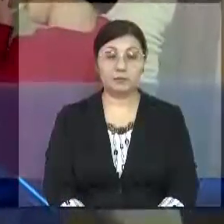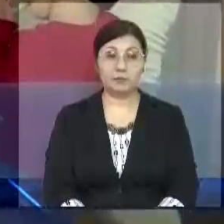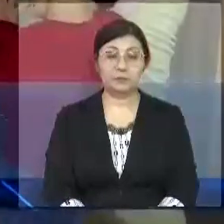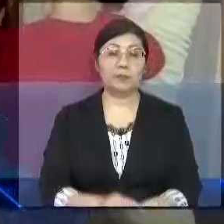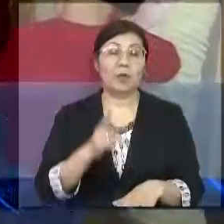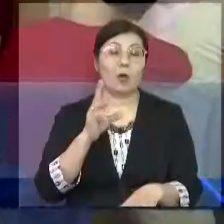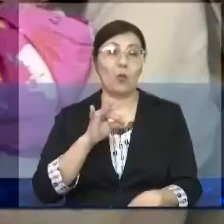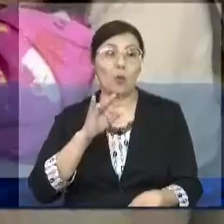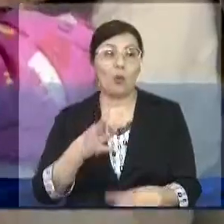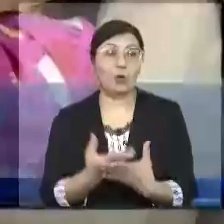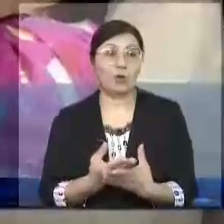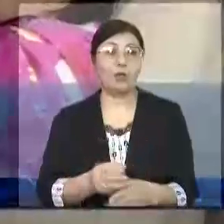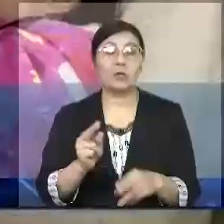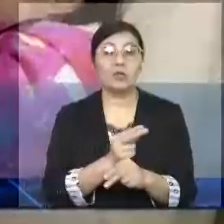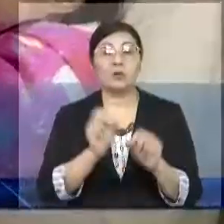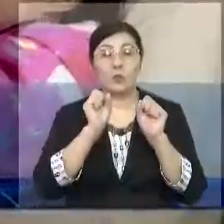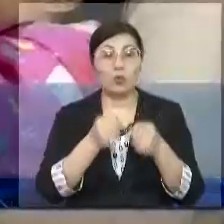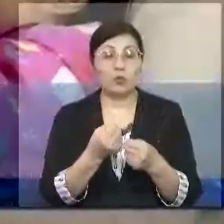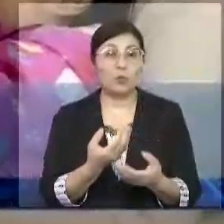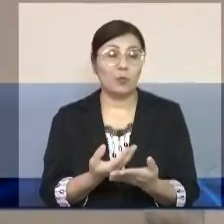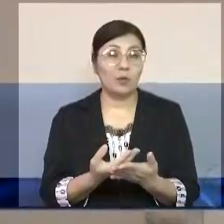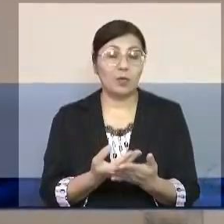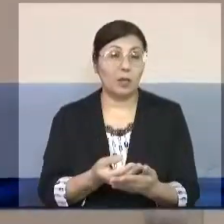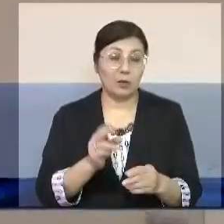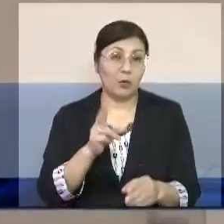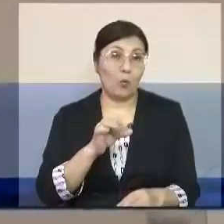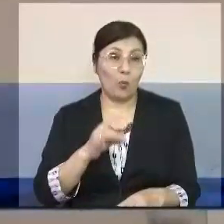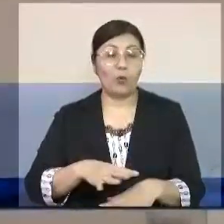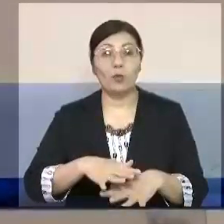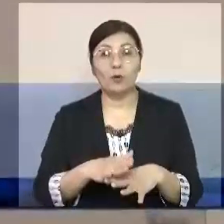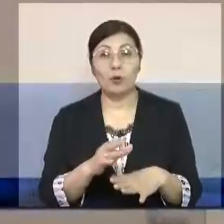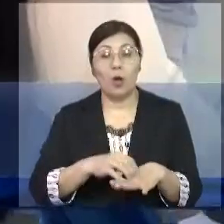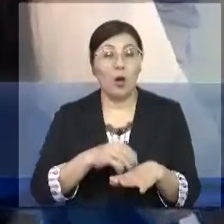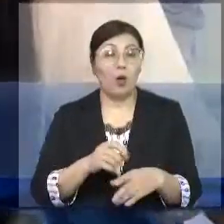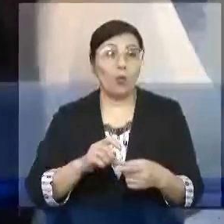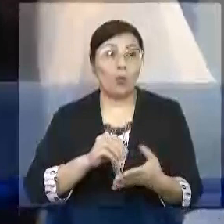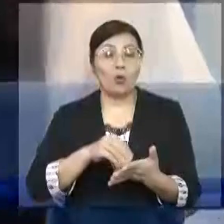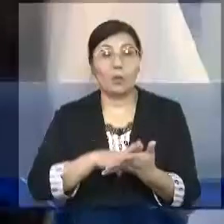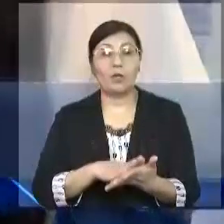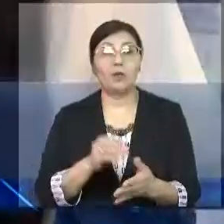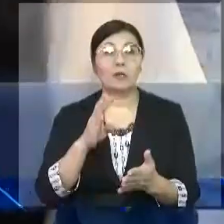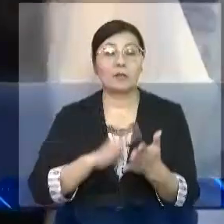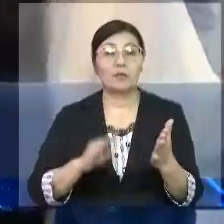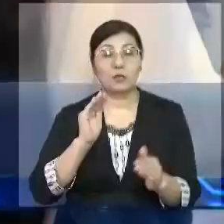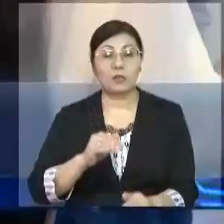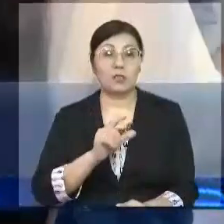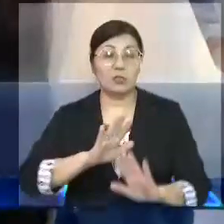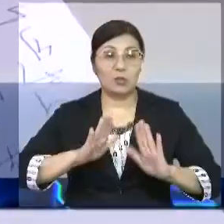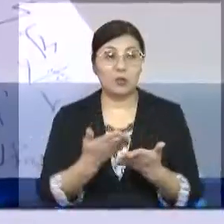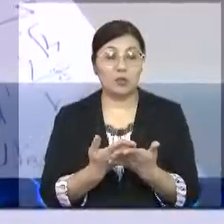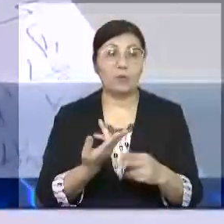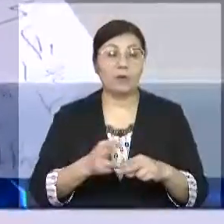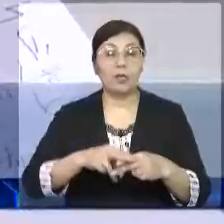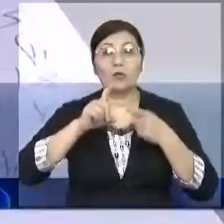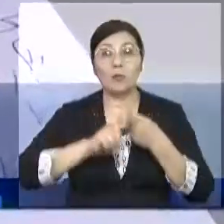Корь отступает. Именно так можно охарактеризовать текущую ситуацию в области. На 26 марта было зарегистрировано более 11 тысяч случаев с подозрением на эту